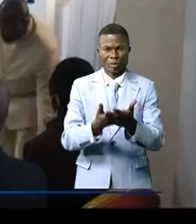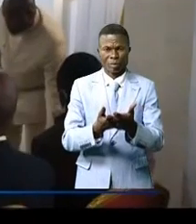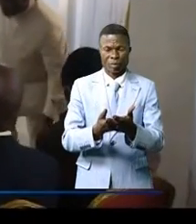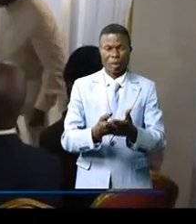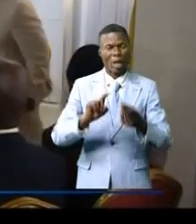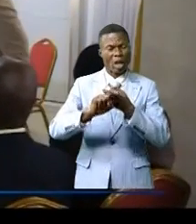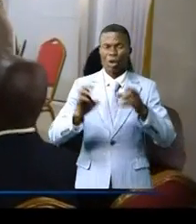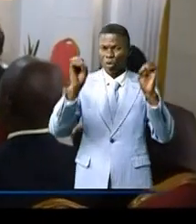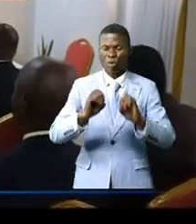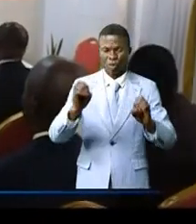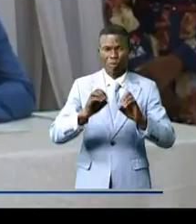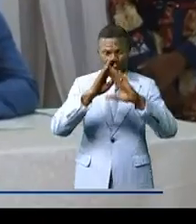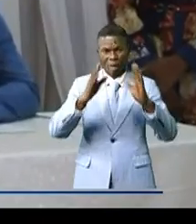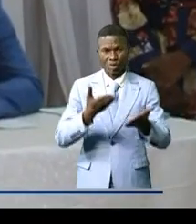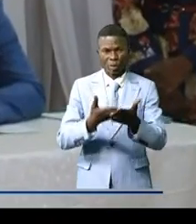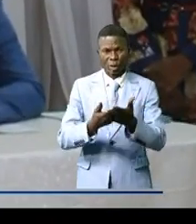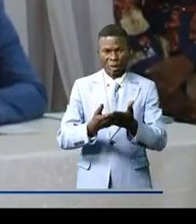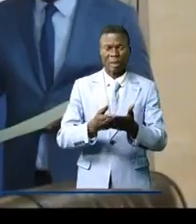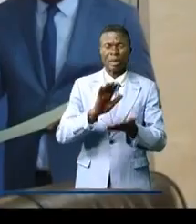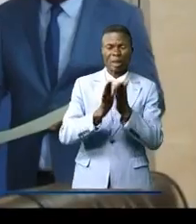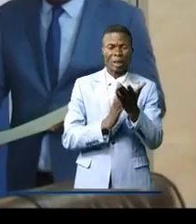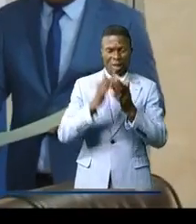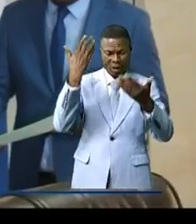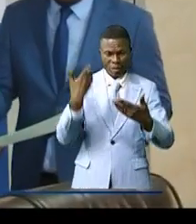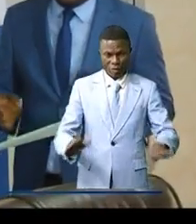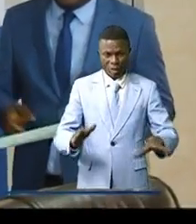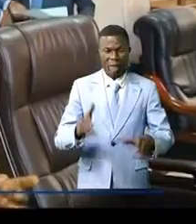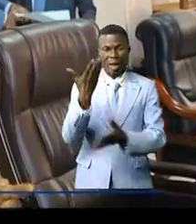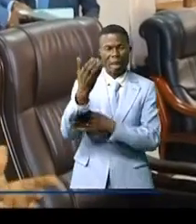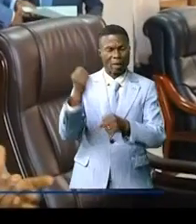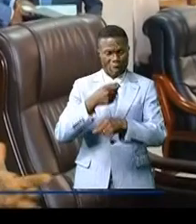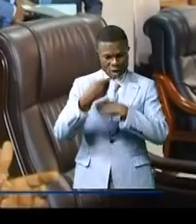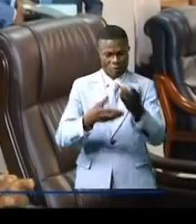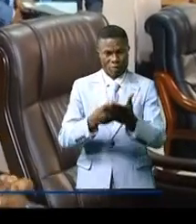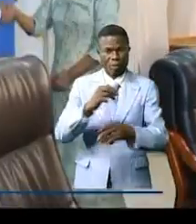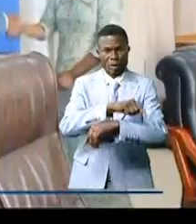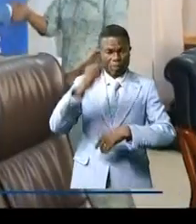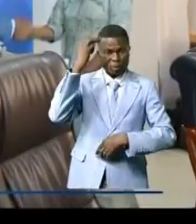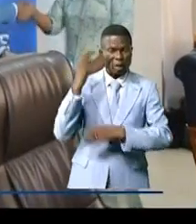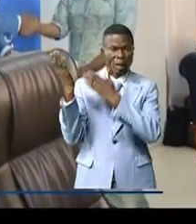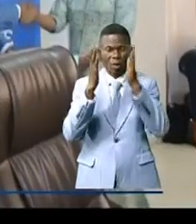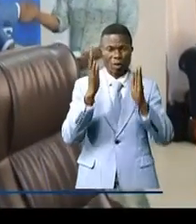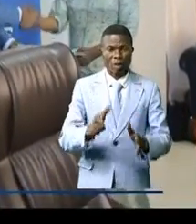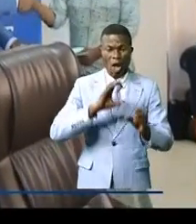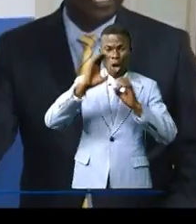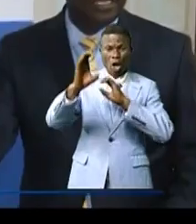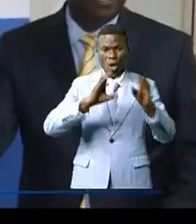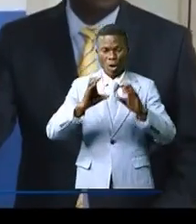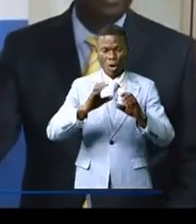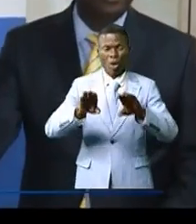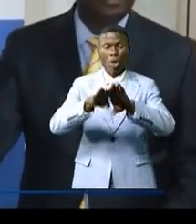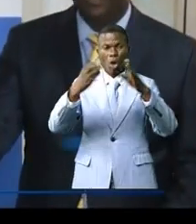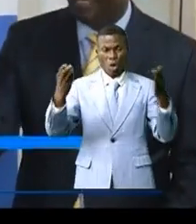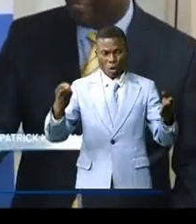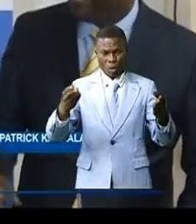qui avait élu domicile semble se dissiper et l'appel au travail entendu. Le ministère de Transport, Voie des Communications et des